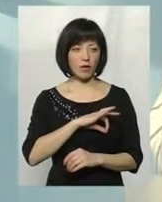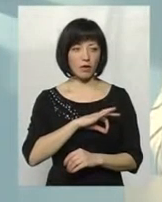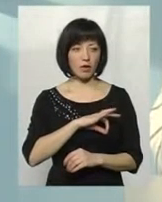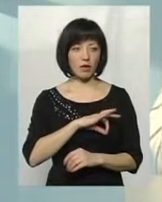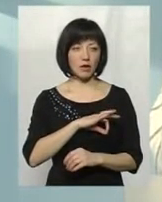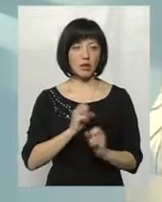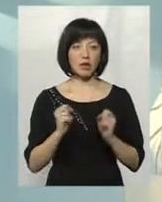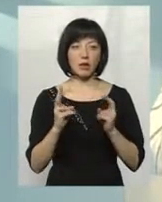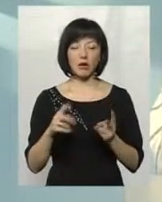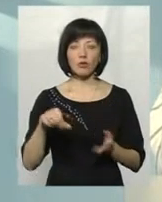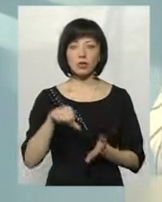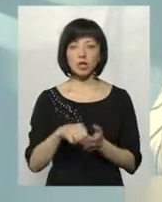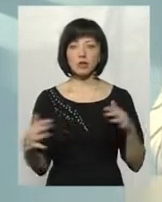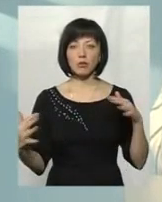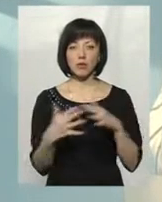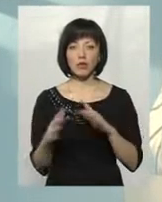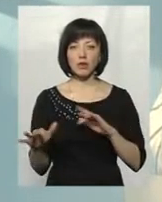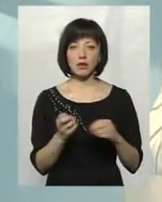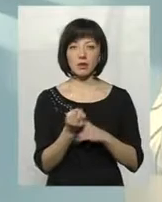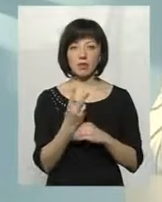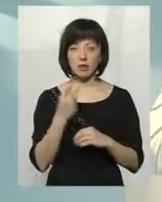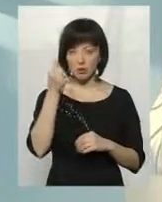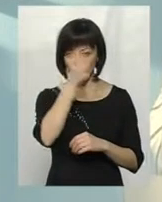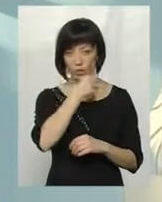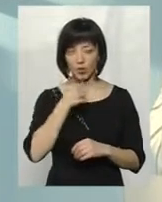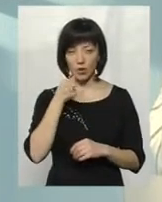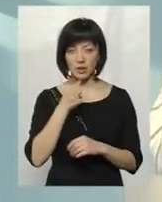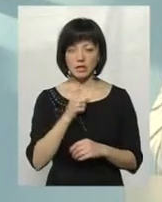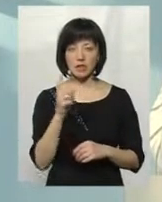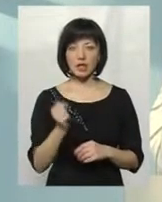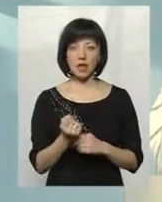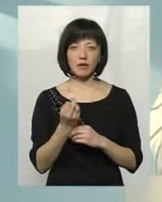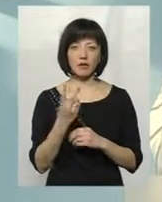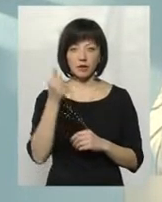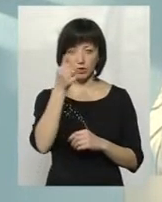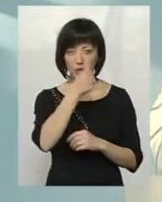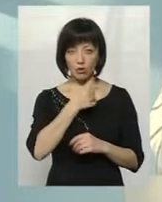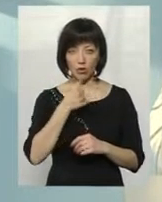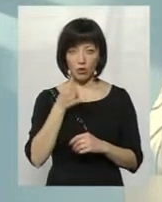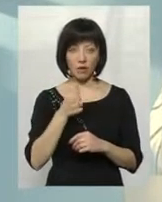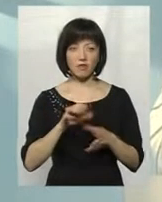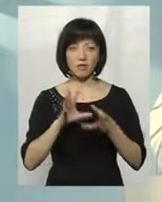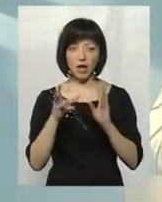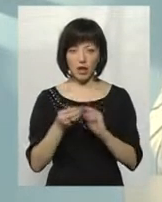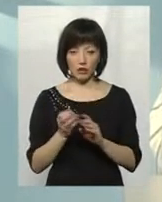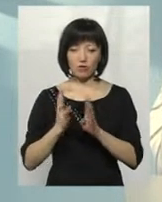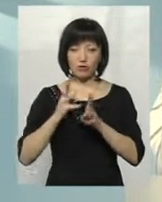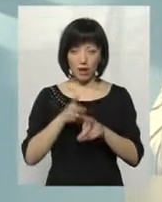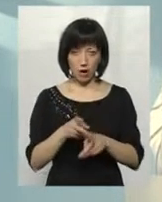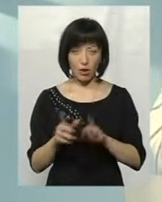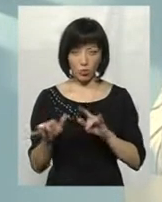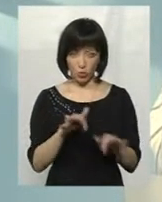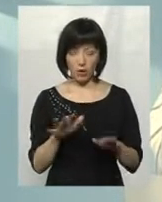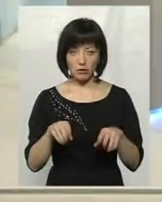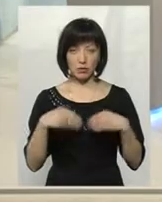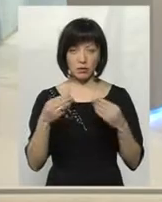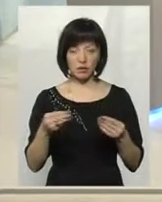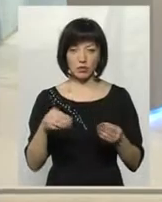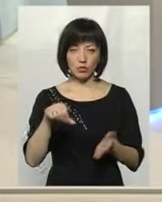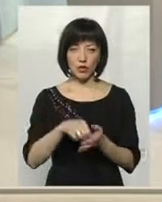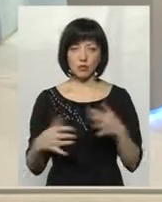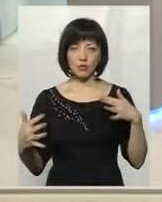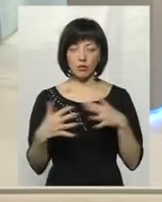як учасник бойових дій. 12 років. За 12 років рухнулася черга взагалі по наданню